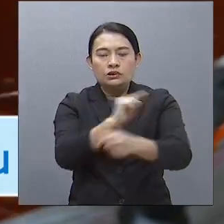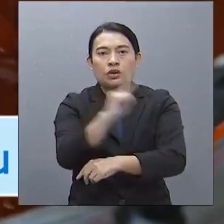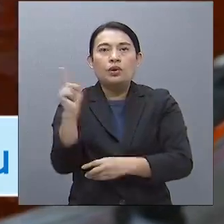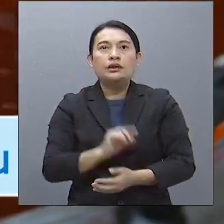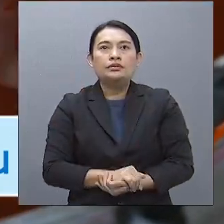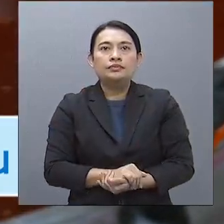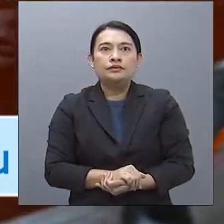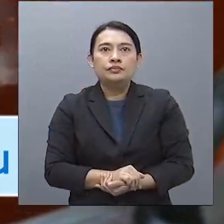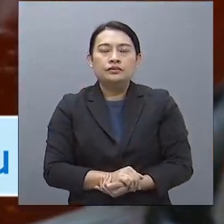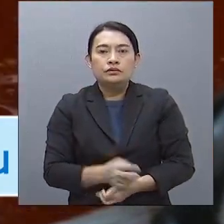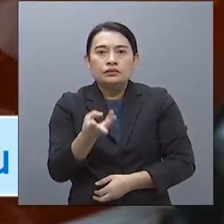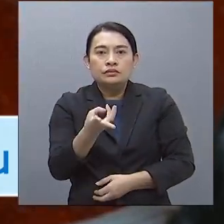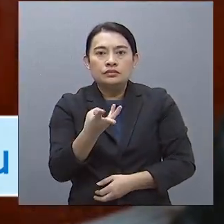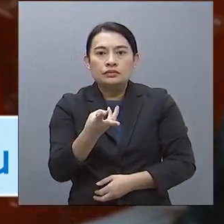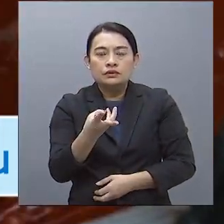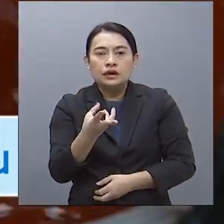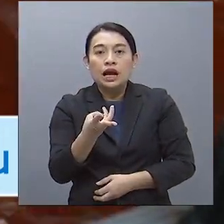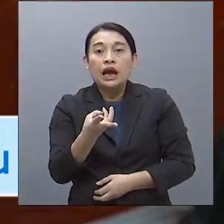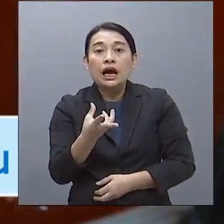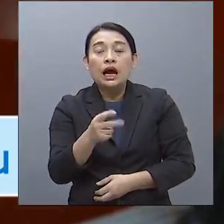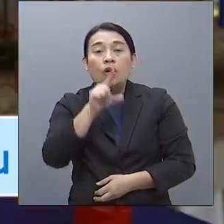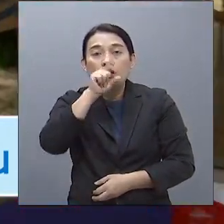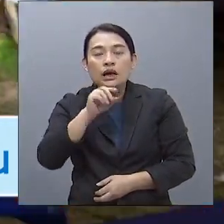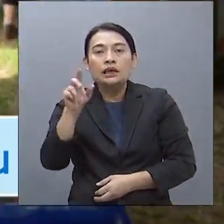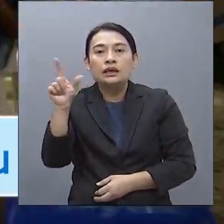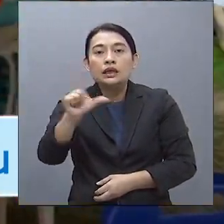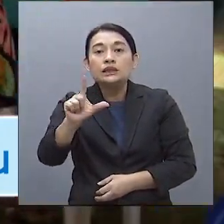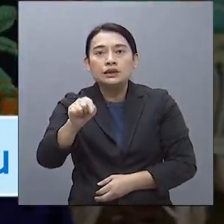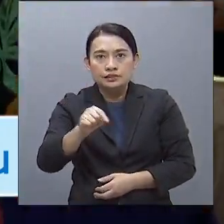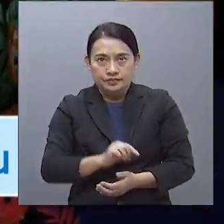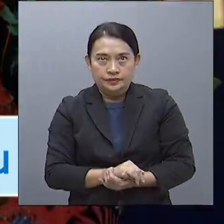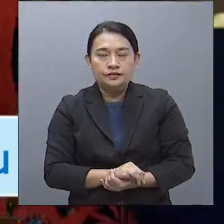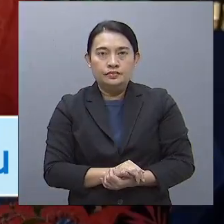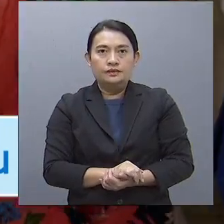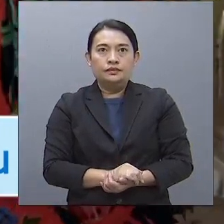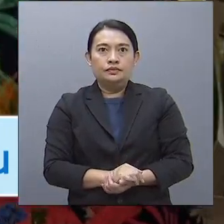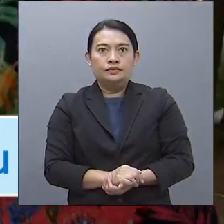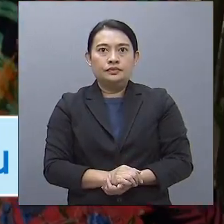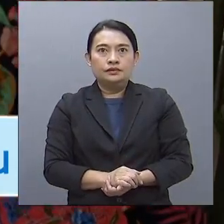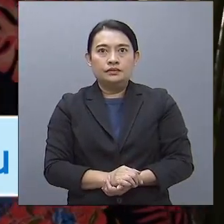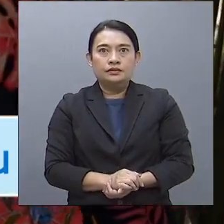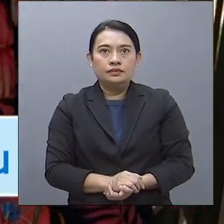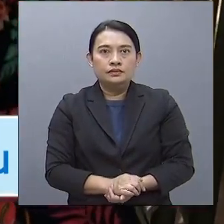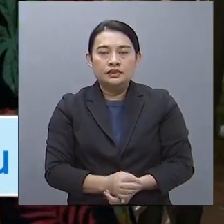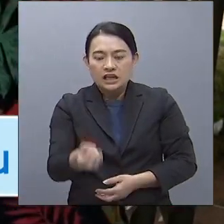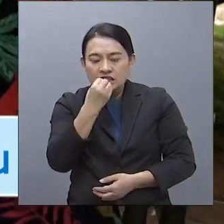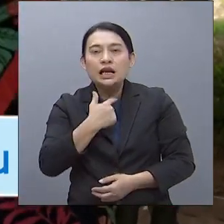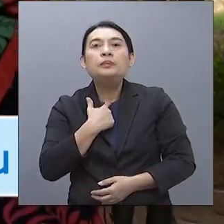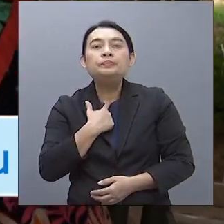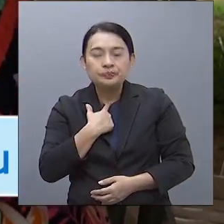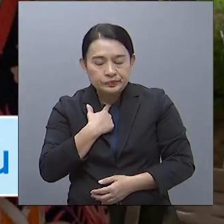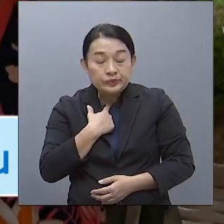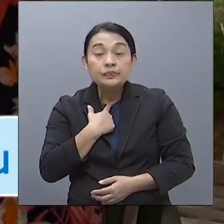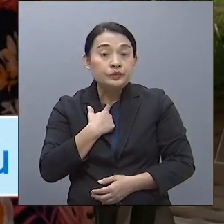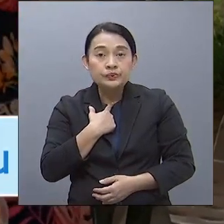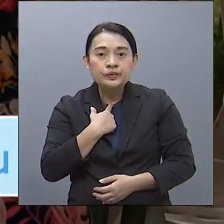ไก่นะคะ ข้าวหมกไก ่ข้าวหมกไก่หมกค่ะคุณผู้ชมคือเห็นแล้วไม่ไหวไงคือน้ำลาย คือน้ำลายแล้วลิ้นเธอมันพัน